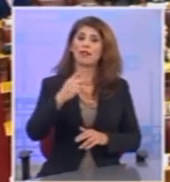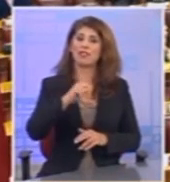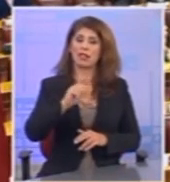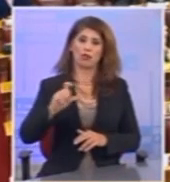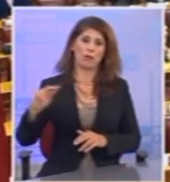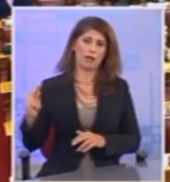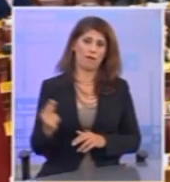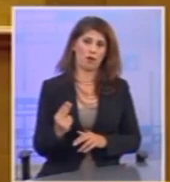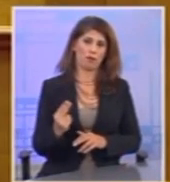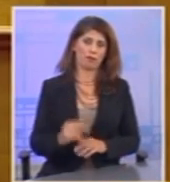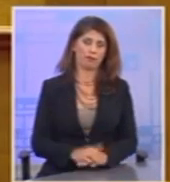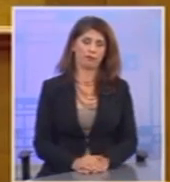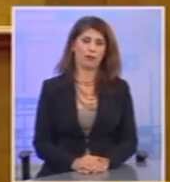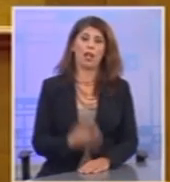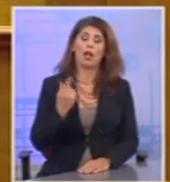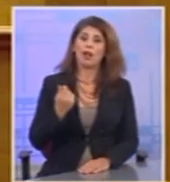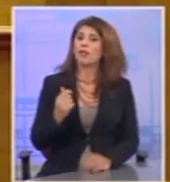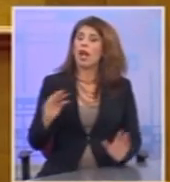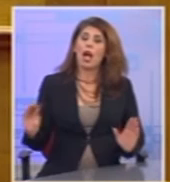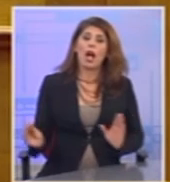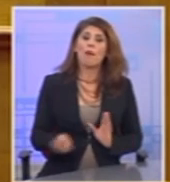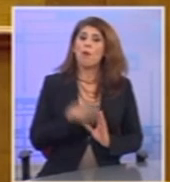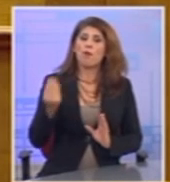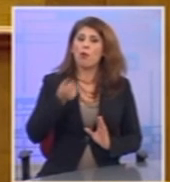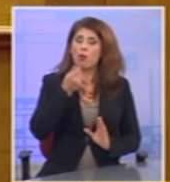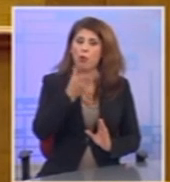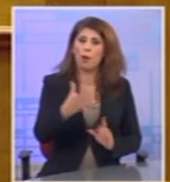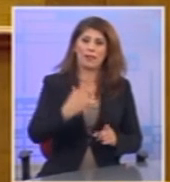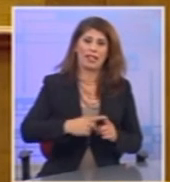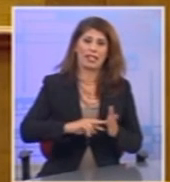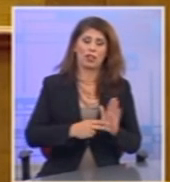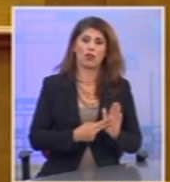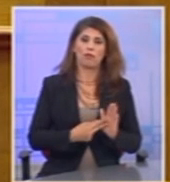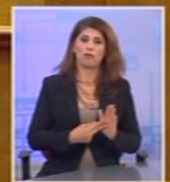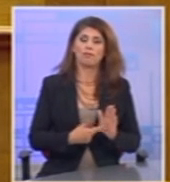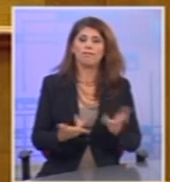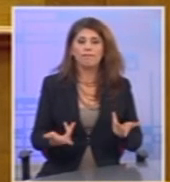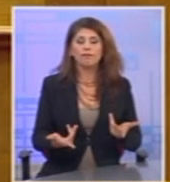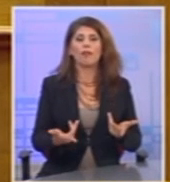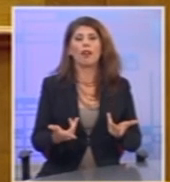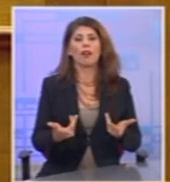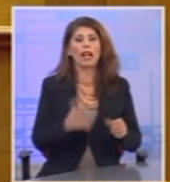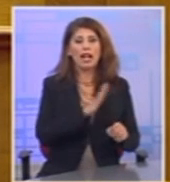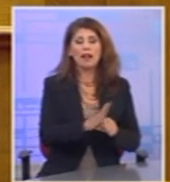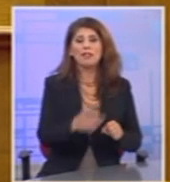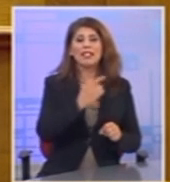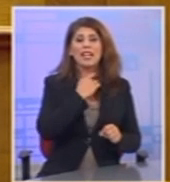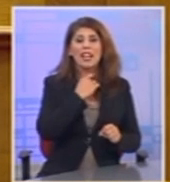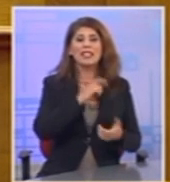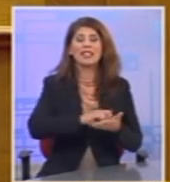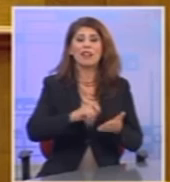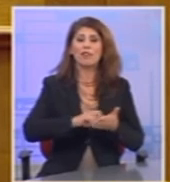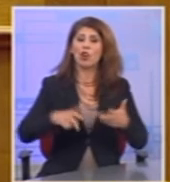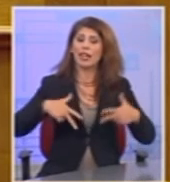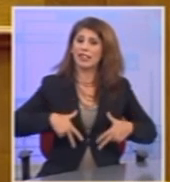ευρώ. Λεφτά που φεύγουν από την ελληνική οικονομία για να θρέψουν αποκλειστικά και μόνο τις ανάγκες της γραφειοκρατίας της παραγωγής